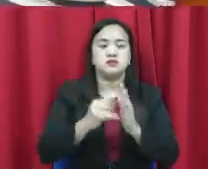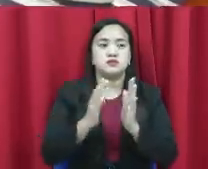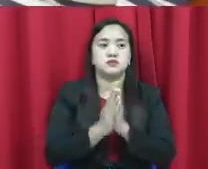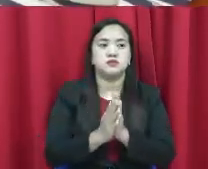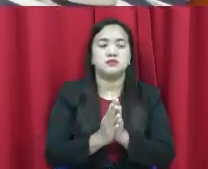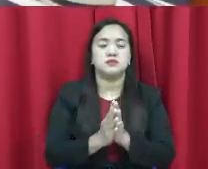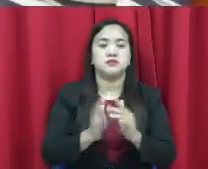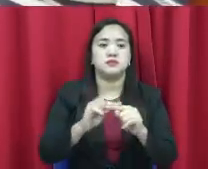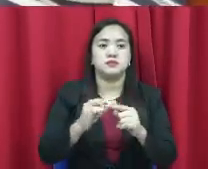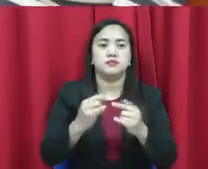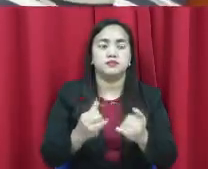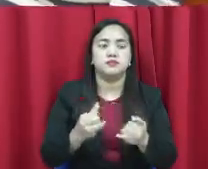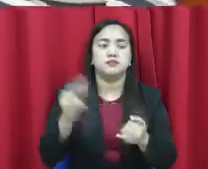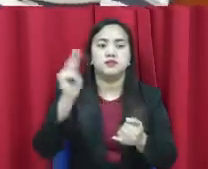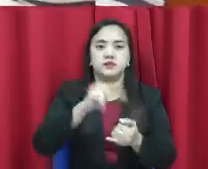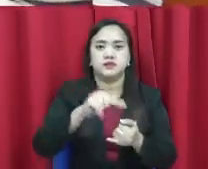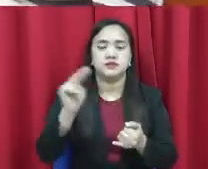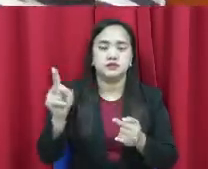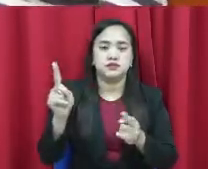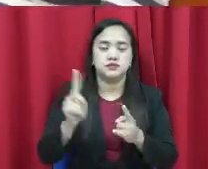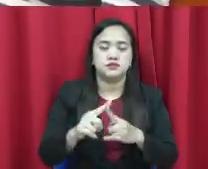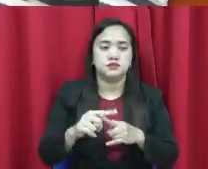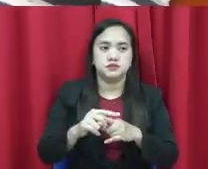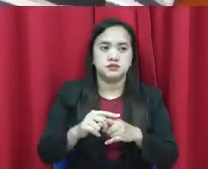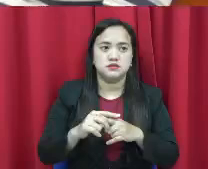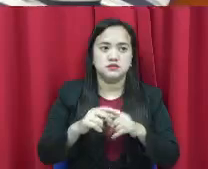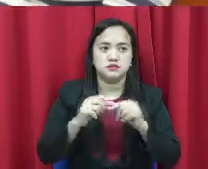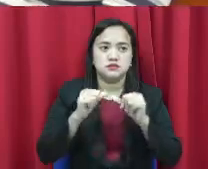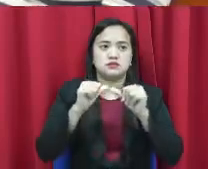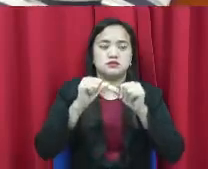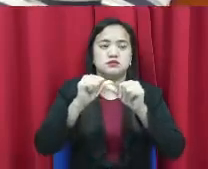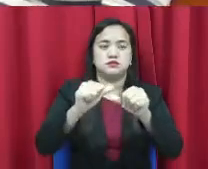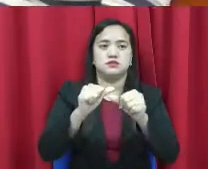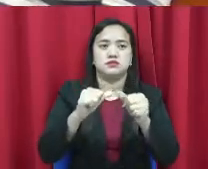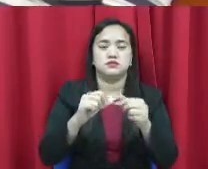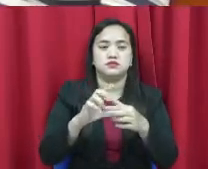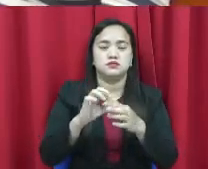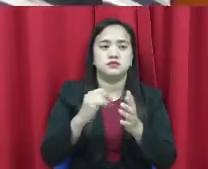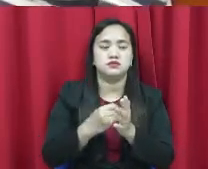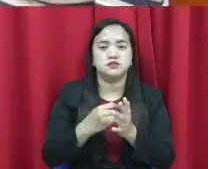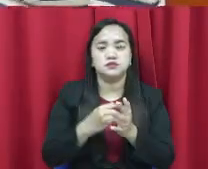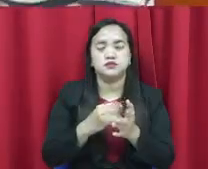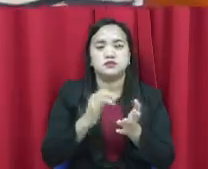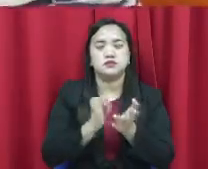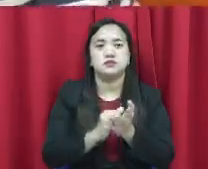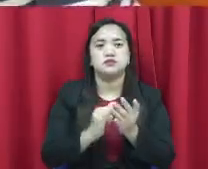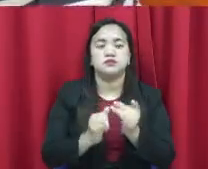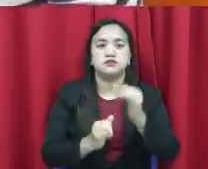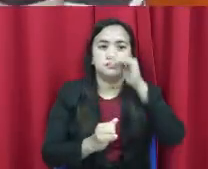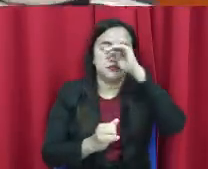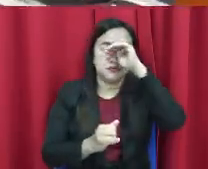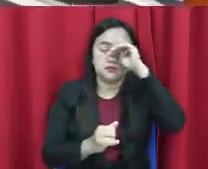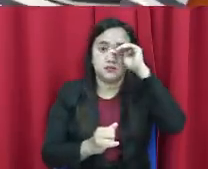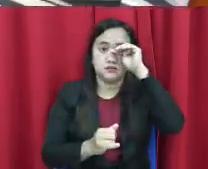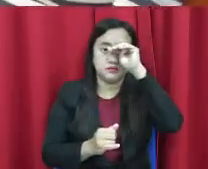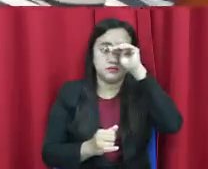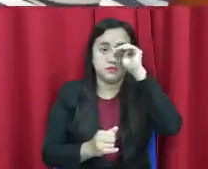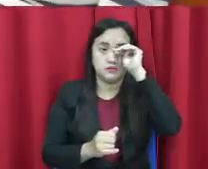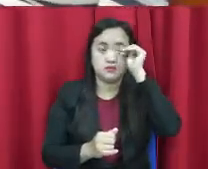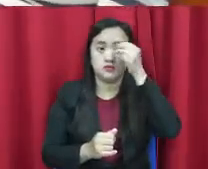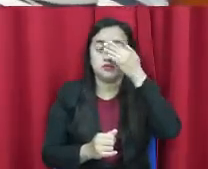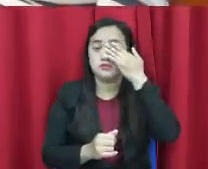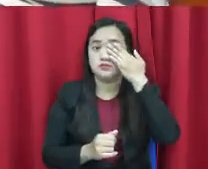lang Exel pa po natin kaya ang galing po eh nakaka-challenge po na mas galing tinanong ko nga si no Ano bang